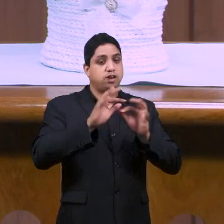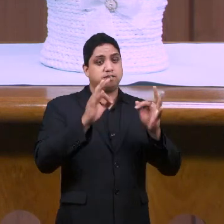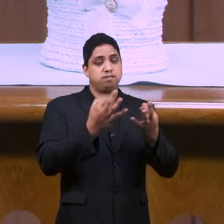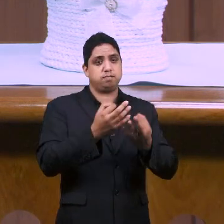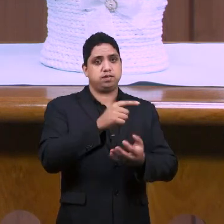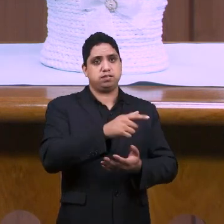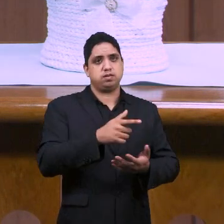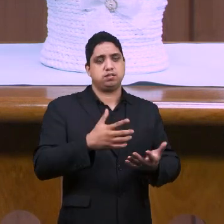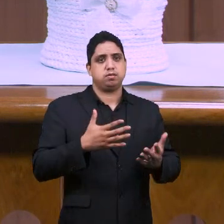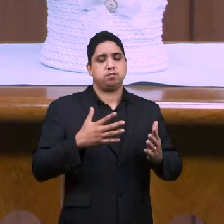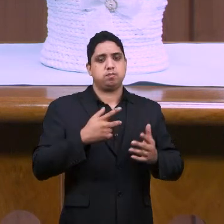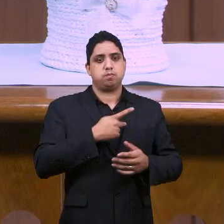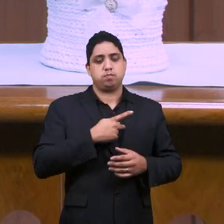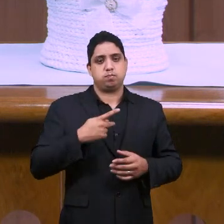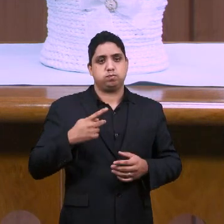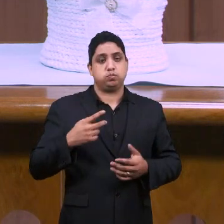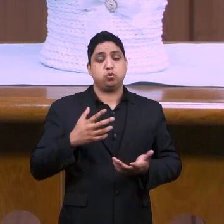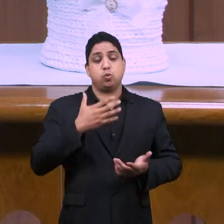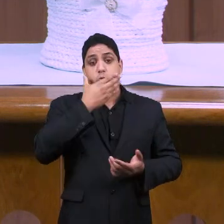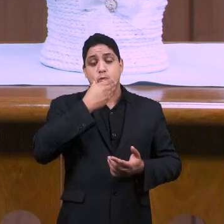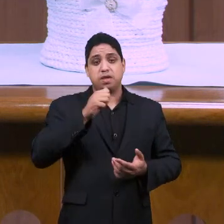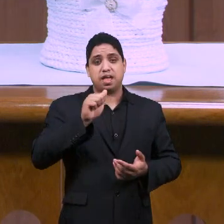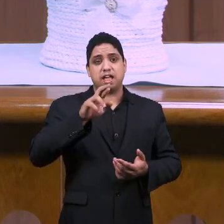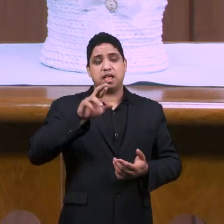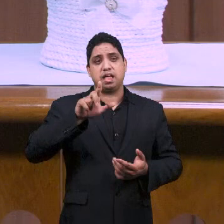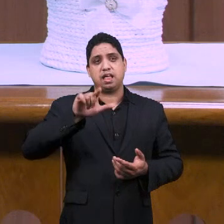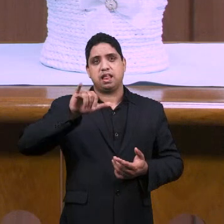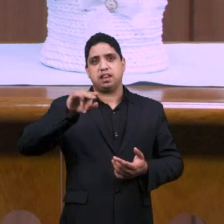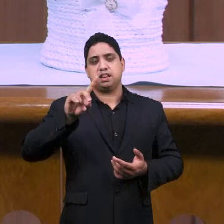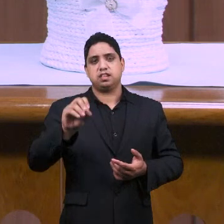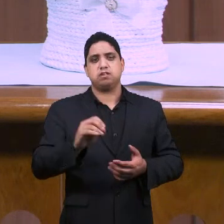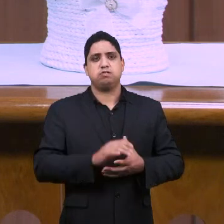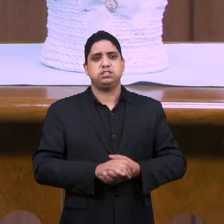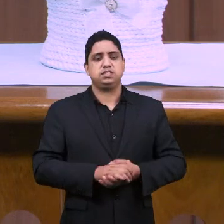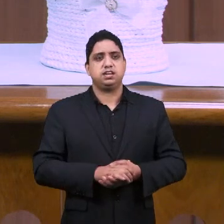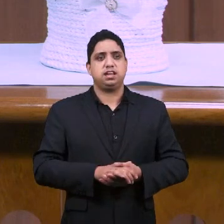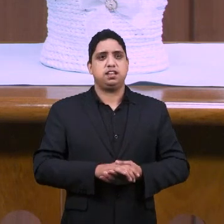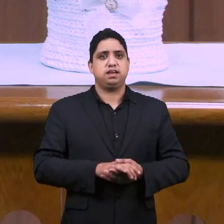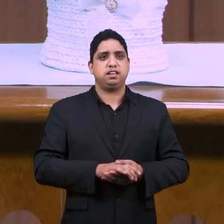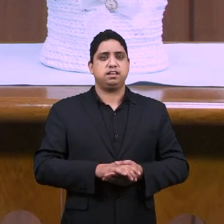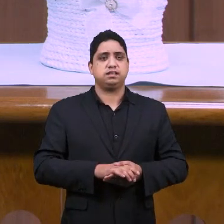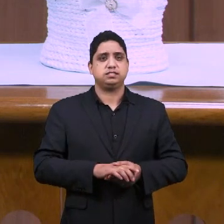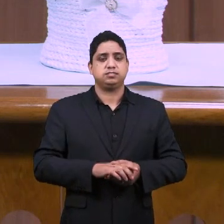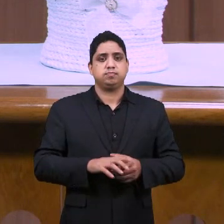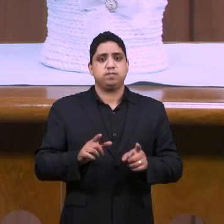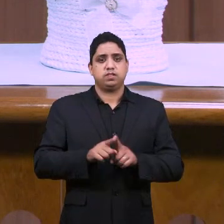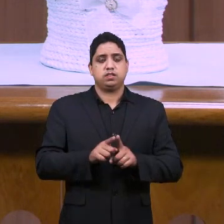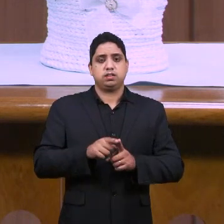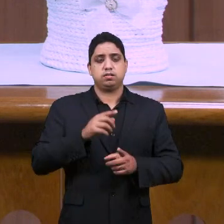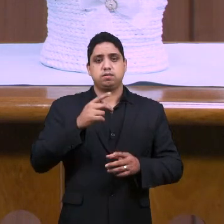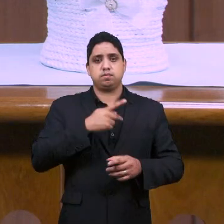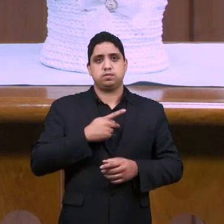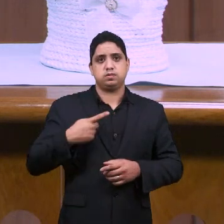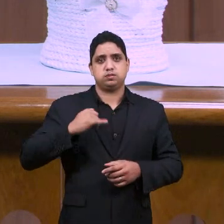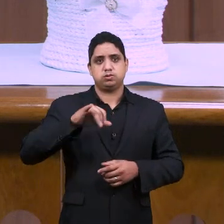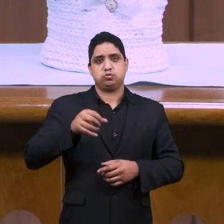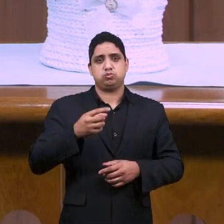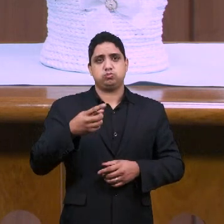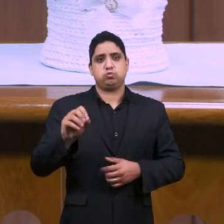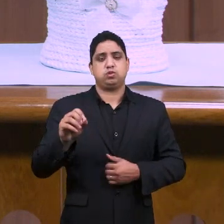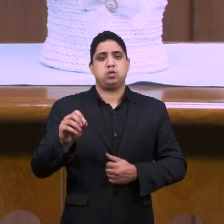famille de notre bien-aimé Arlindo Brito. Une parole aussi de